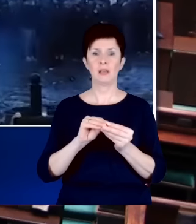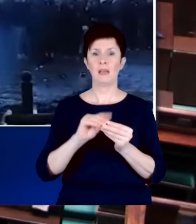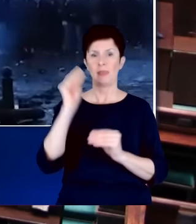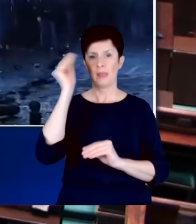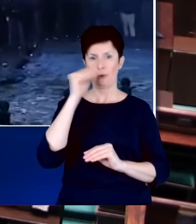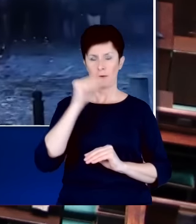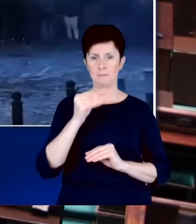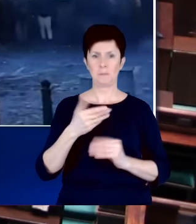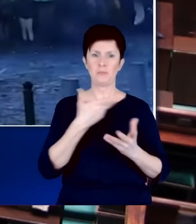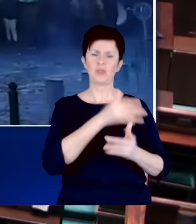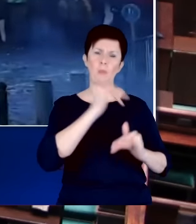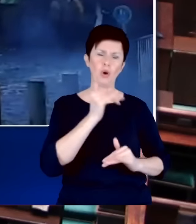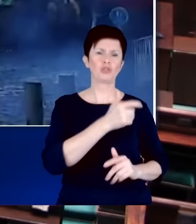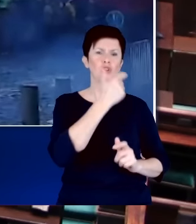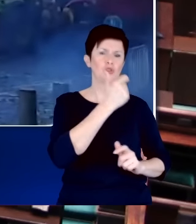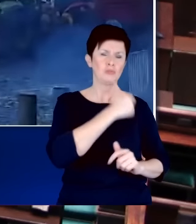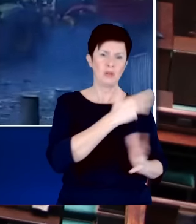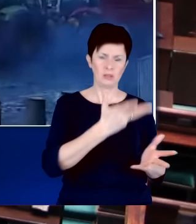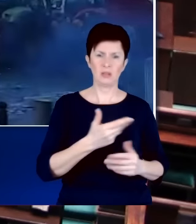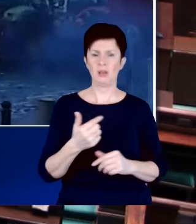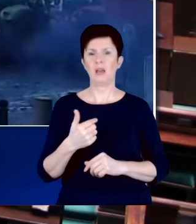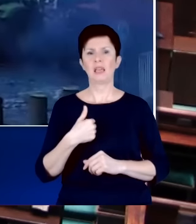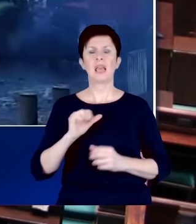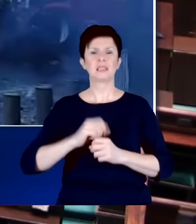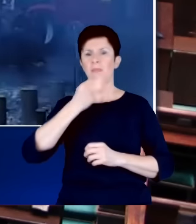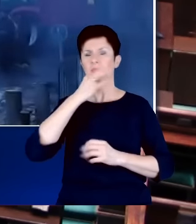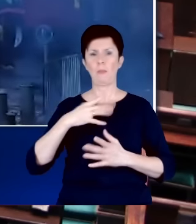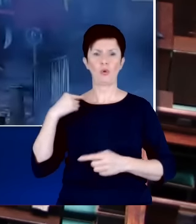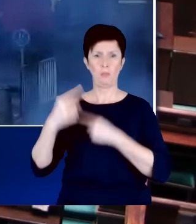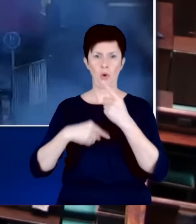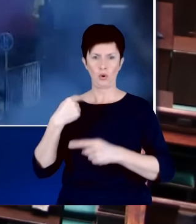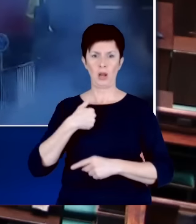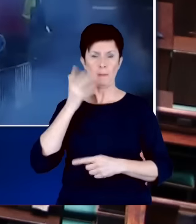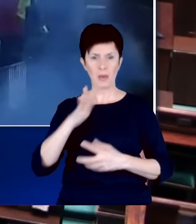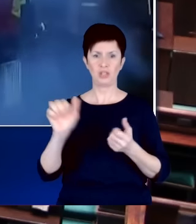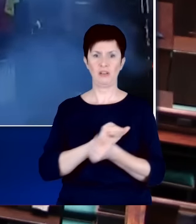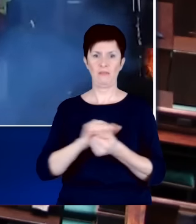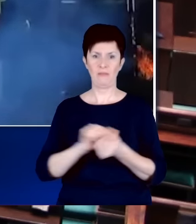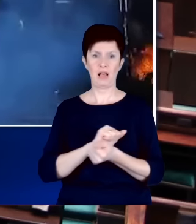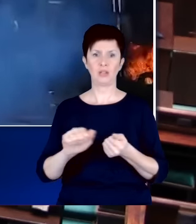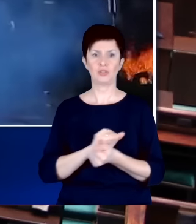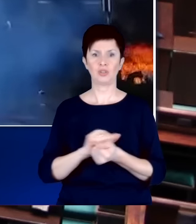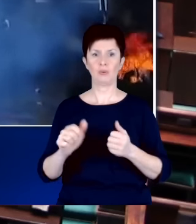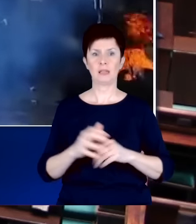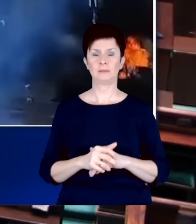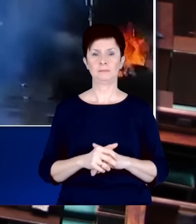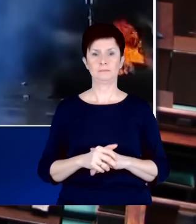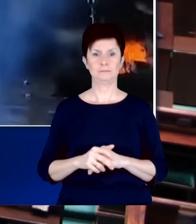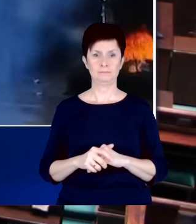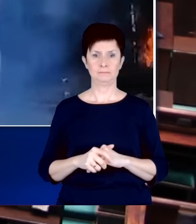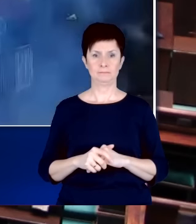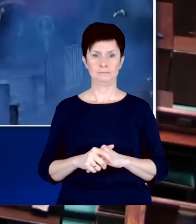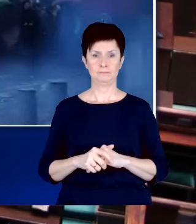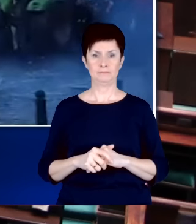z tego śmiać. Ja jestem reprezentantem najmłodszego pokolenia, które będzie walczyło. Niezależnie od tego, jakkolwiek tak ty populiści jak